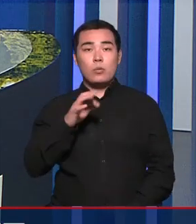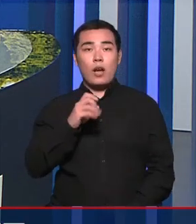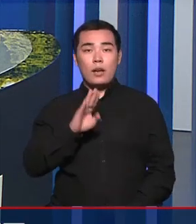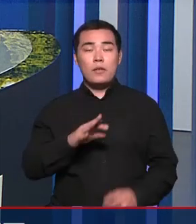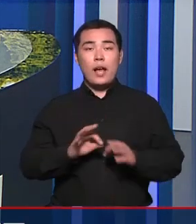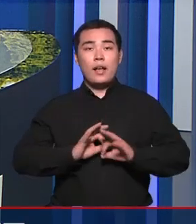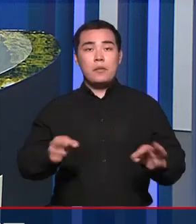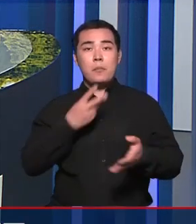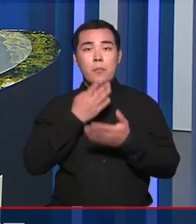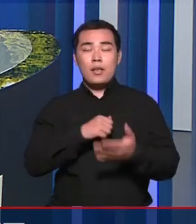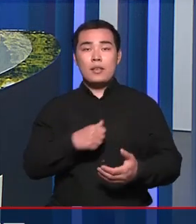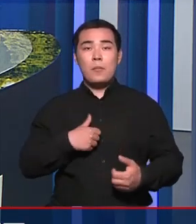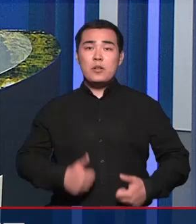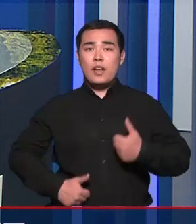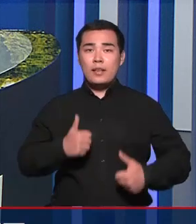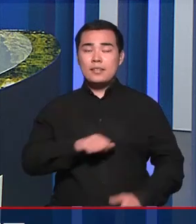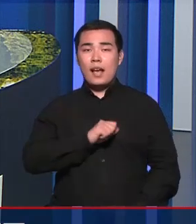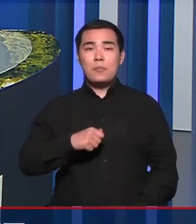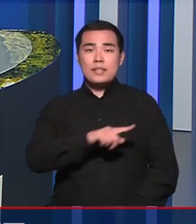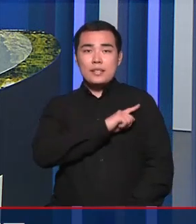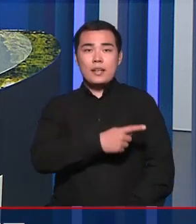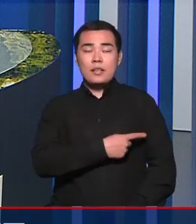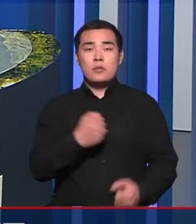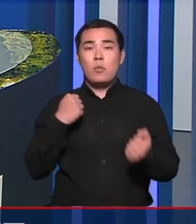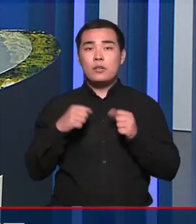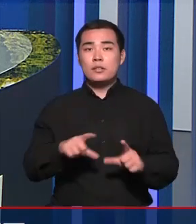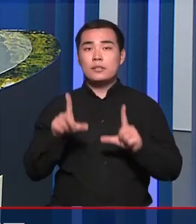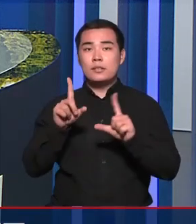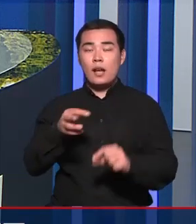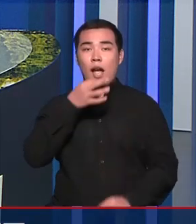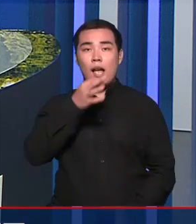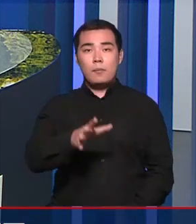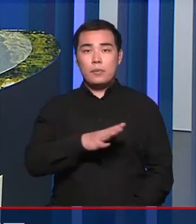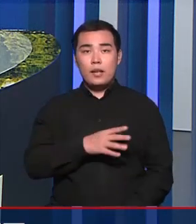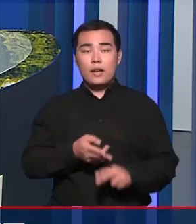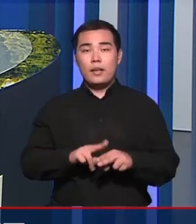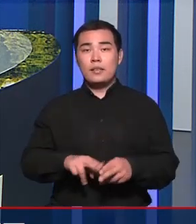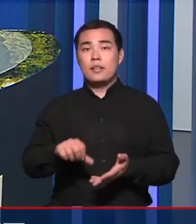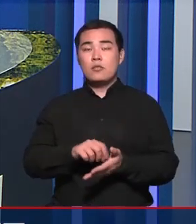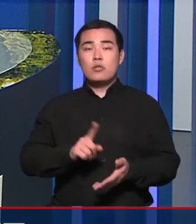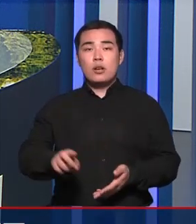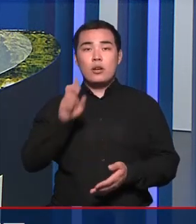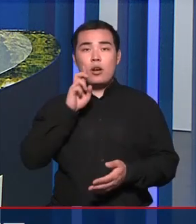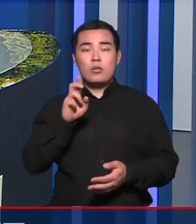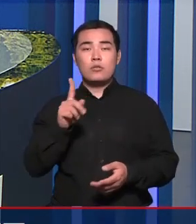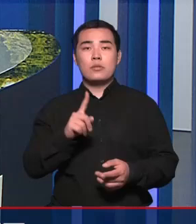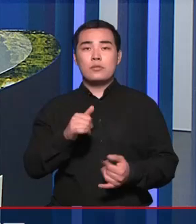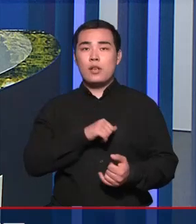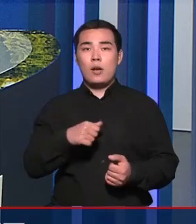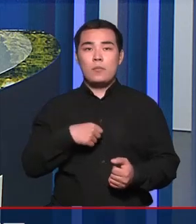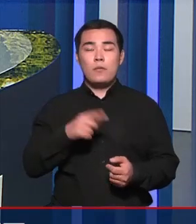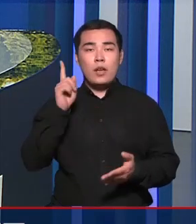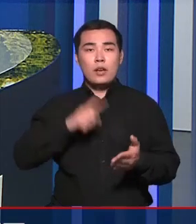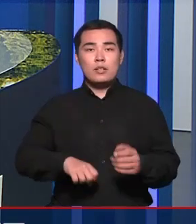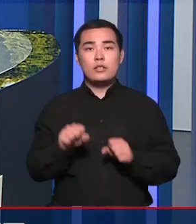бақ сынайтын байрақты бәсекеге ең мықты спортшыларымыз бара жатқанын атап өтті. Олар ел намысын абыроймен қорғайтына сенім